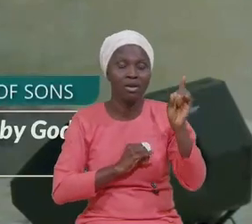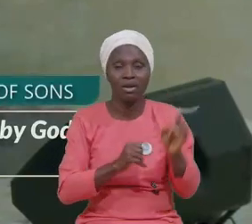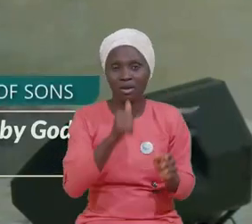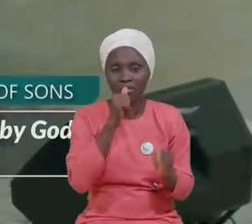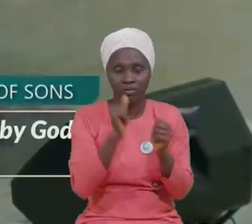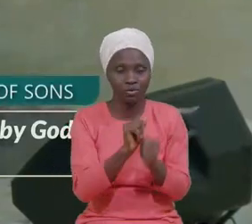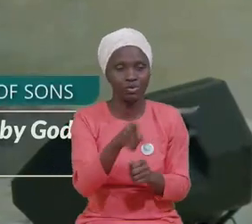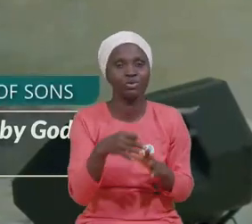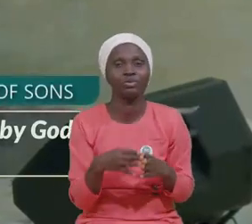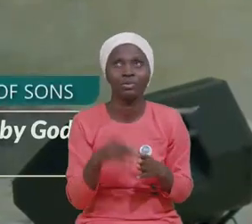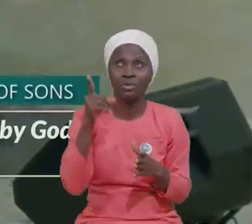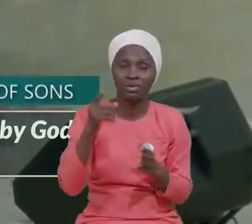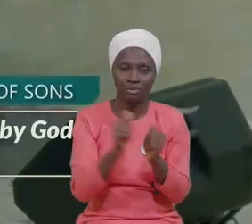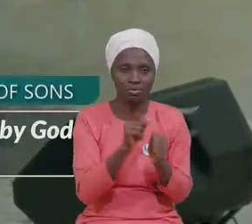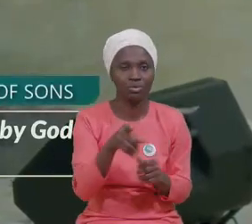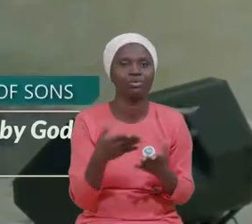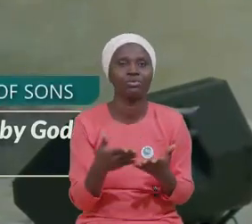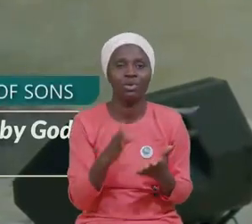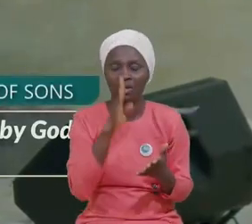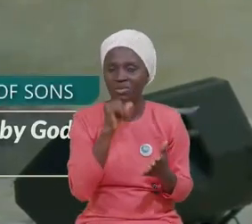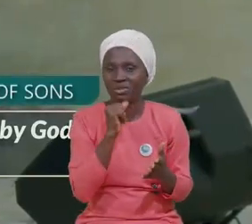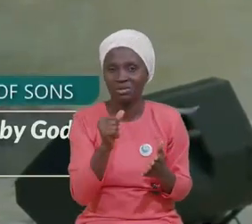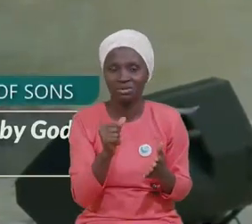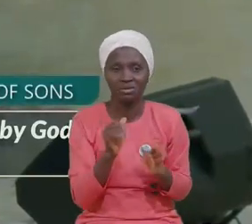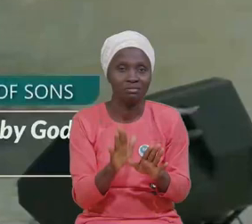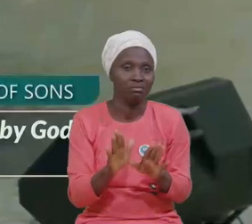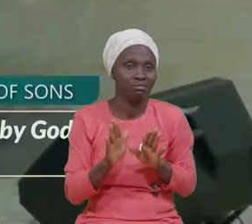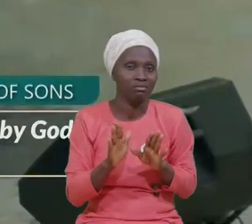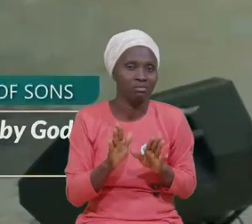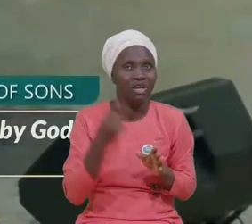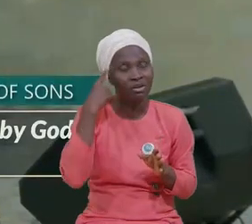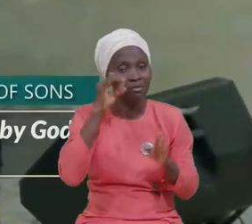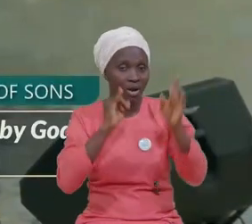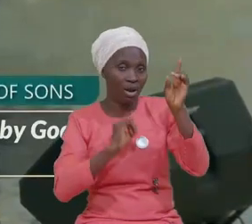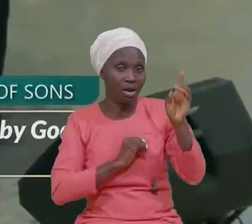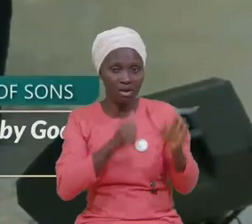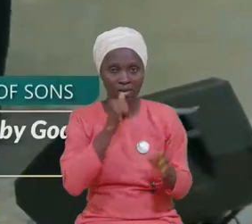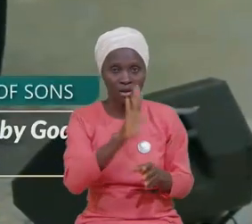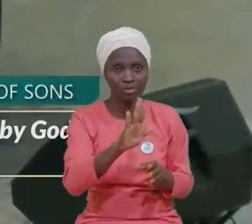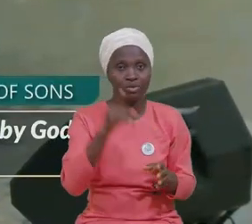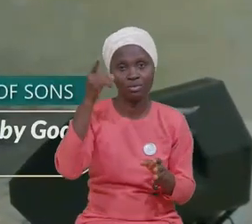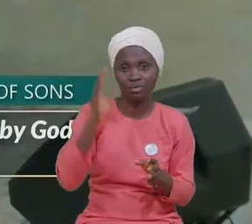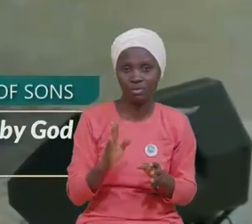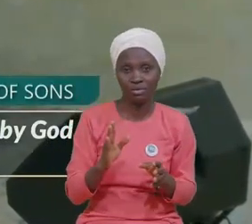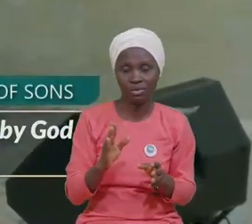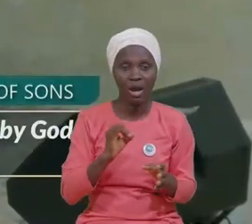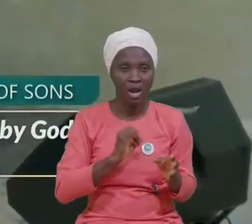avec toi. Ne promène pas des regards inquiets. Car je suis ton Dieu. Je te